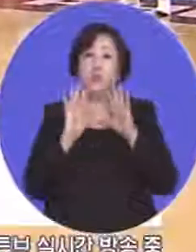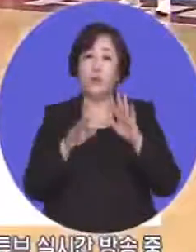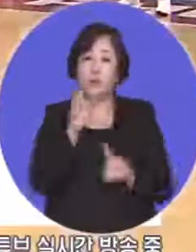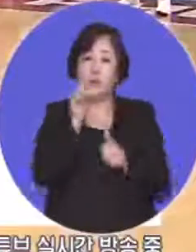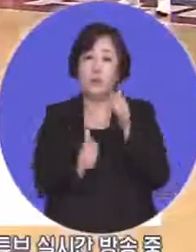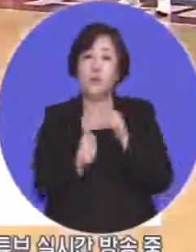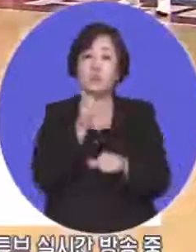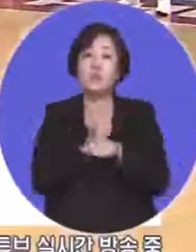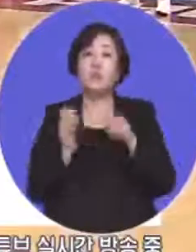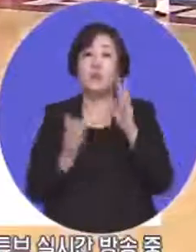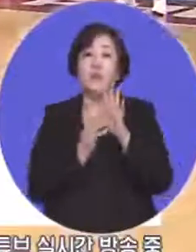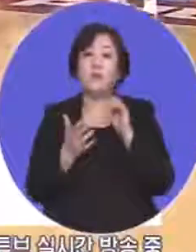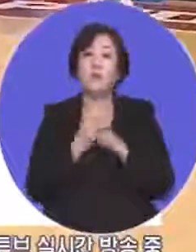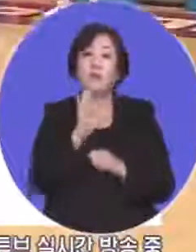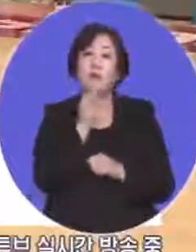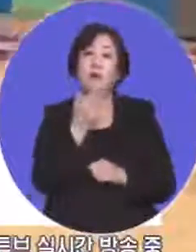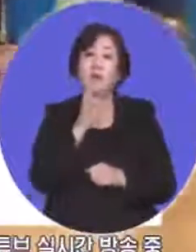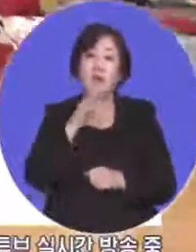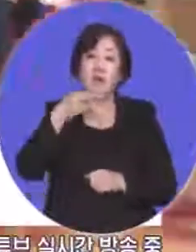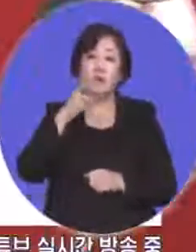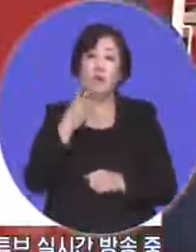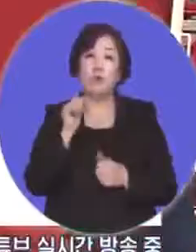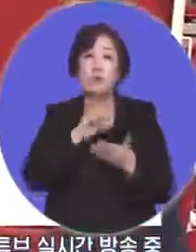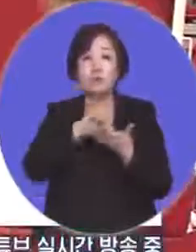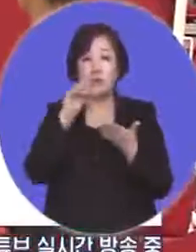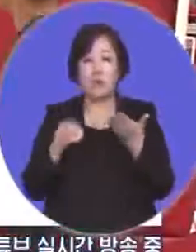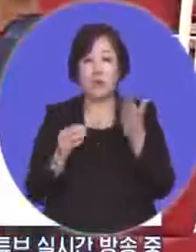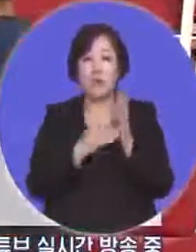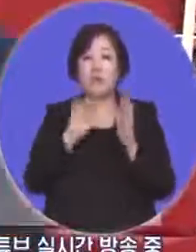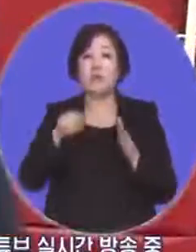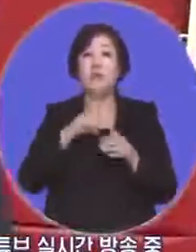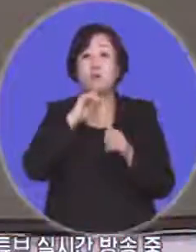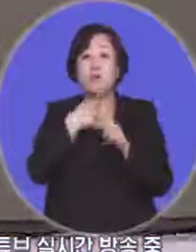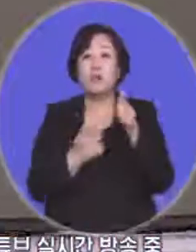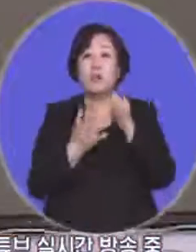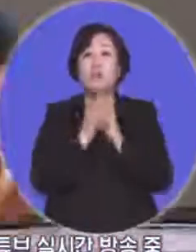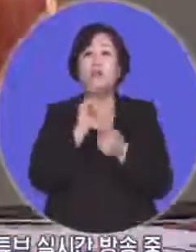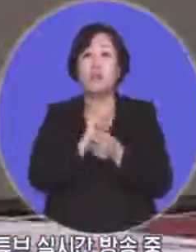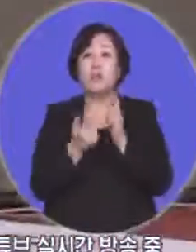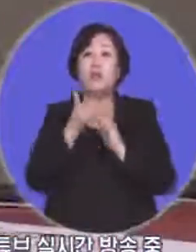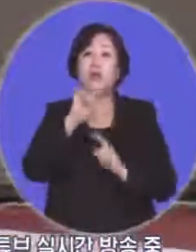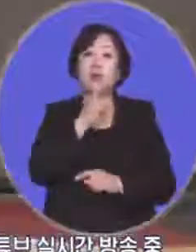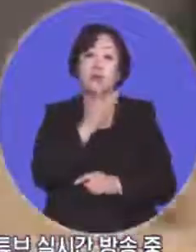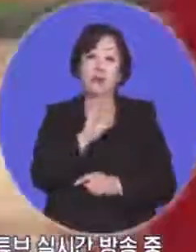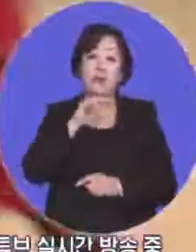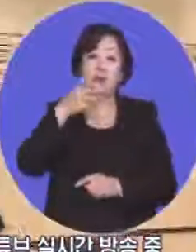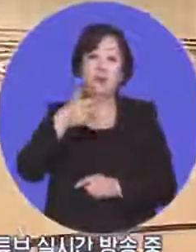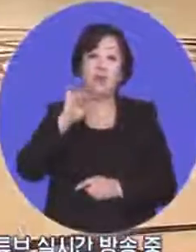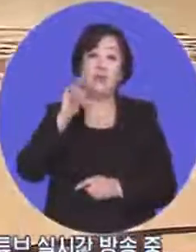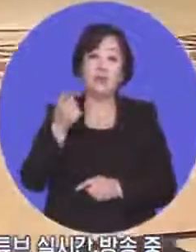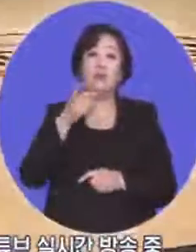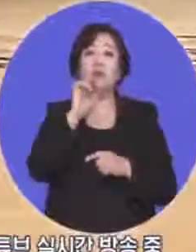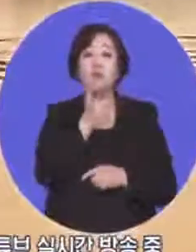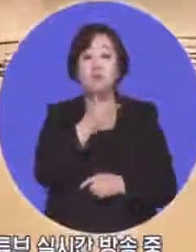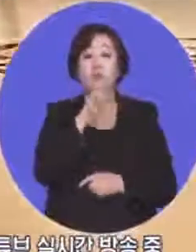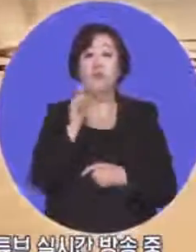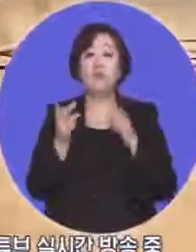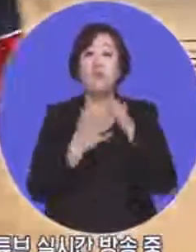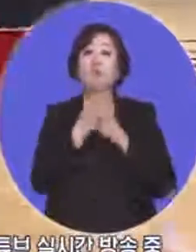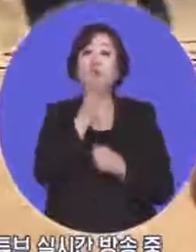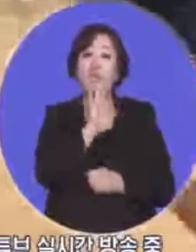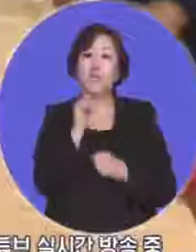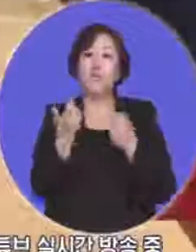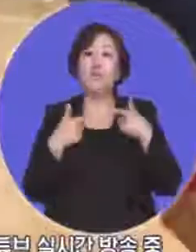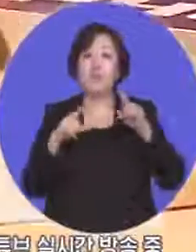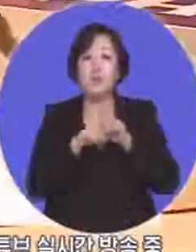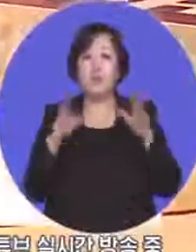시즌은 모비스의 대들보 양동근이 은퇴하고 자유계약 시장에서 장재석과 김민구, 기승호와 이현민이